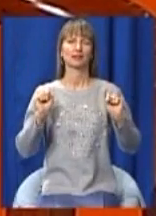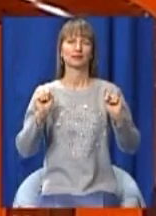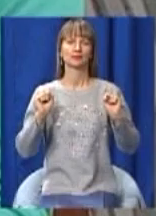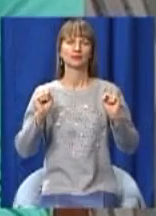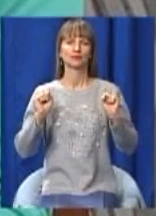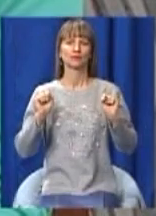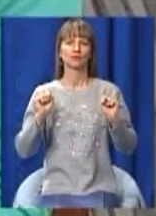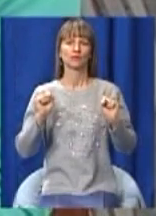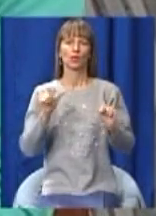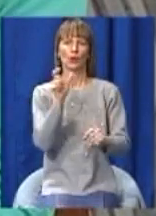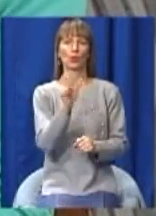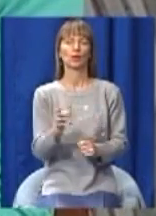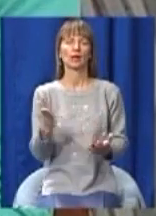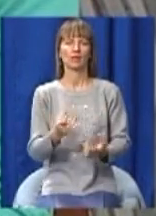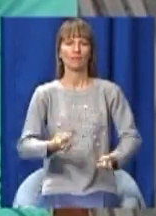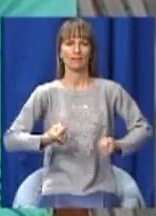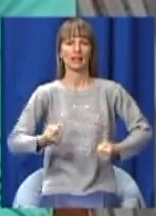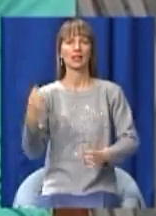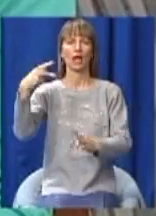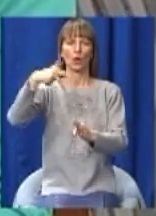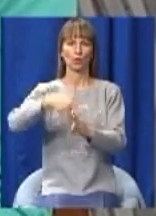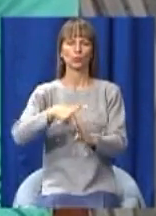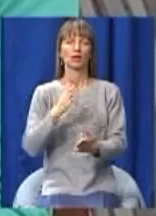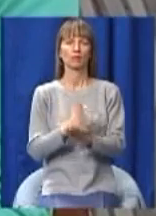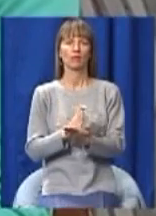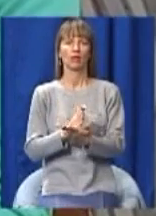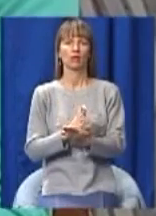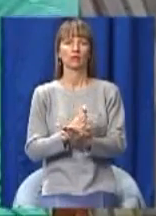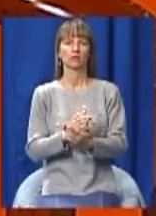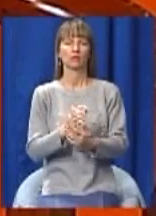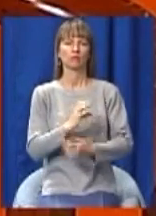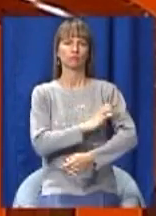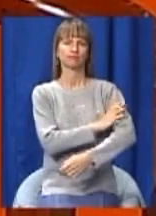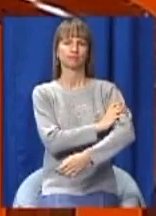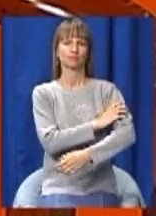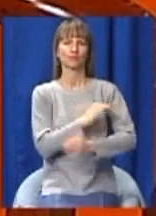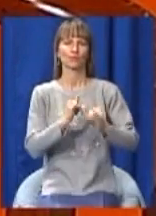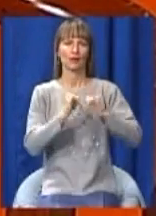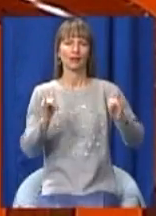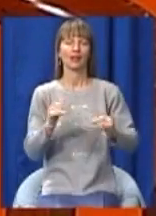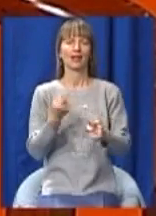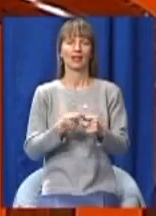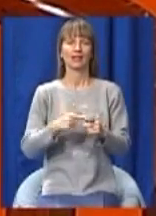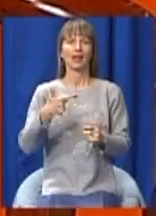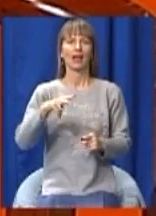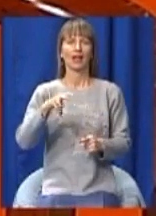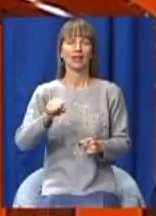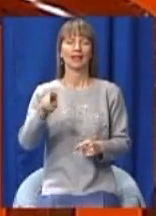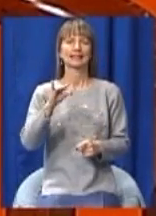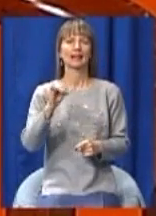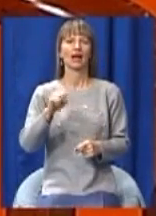ну будто люди и кефир вечно на монтажу так наращивать газа и лоснится ехала dead or